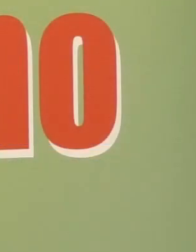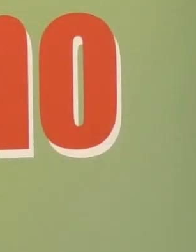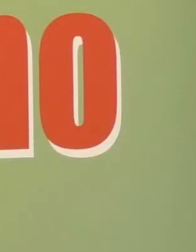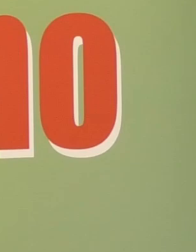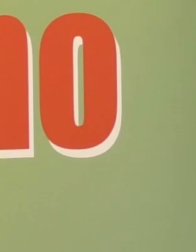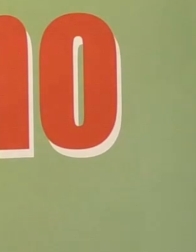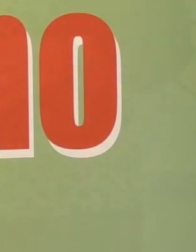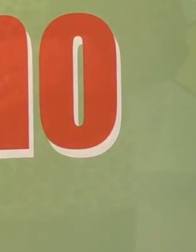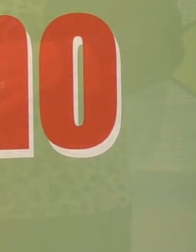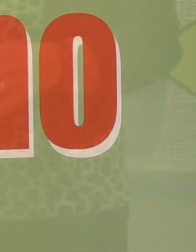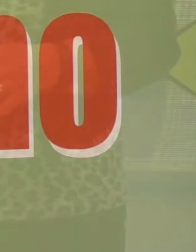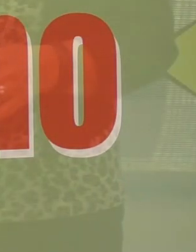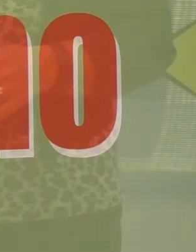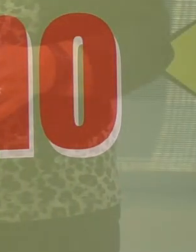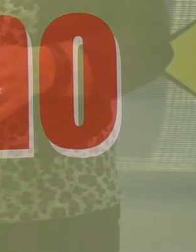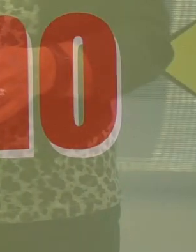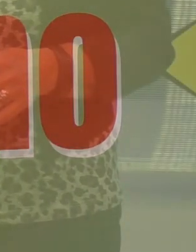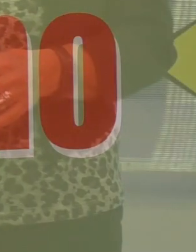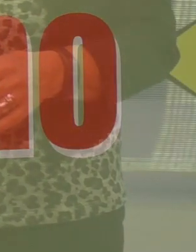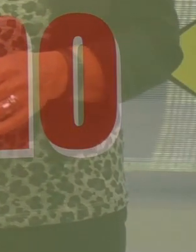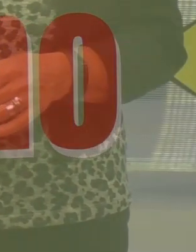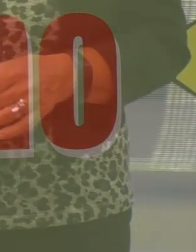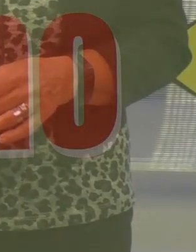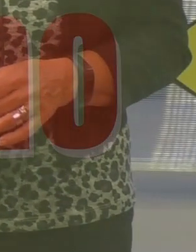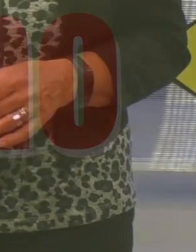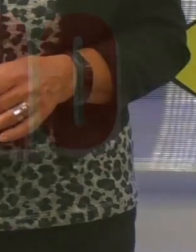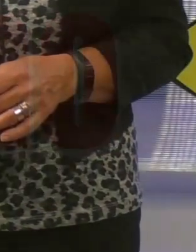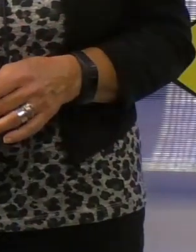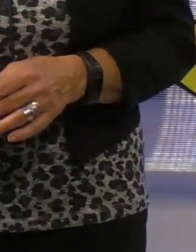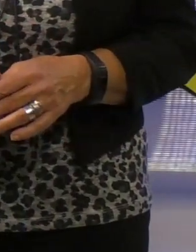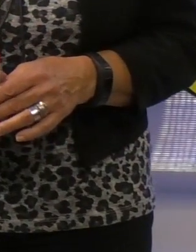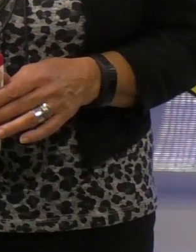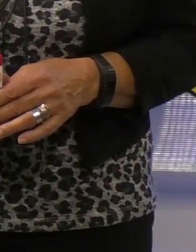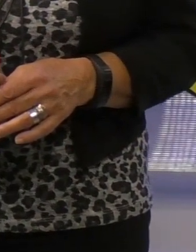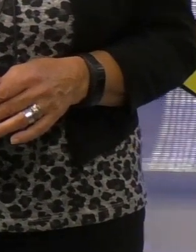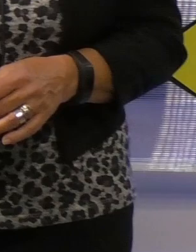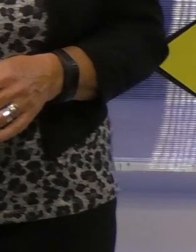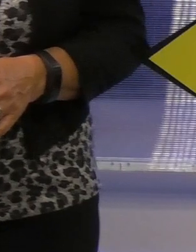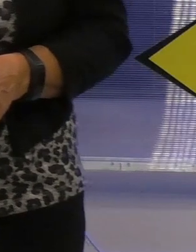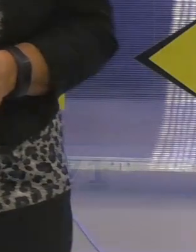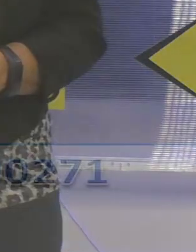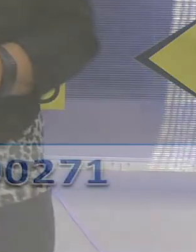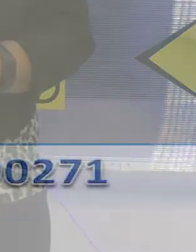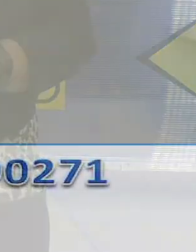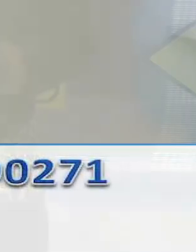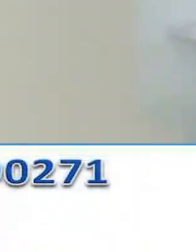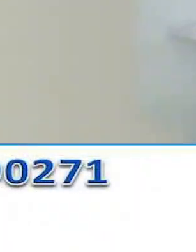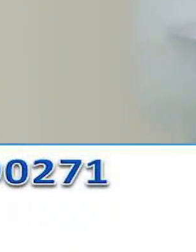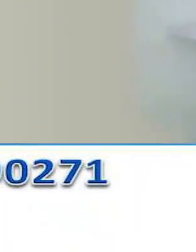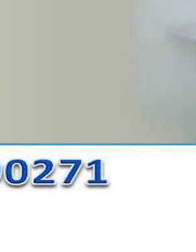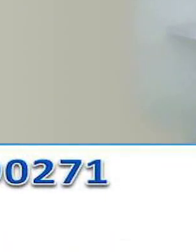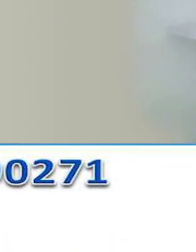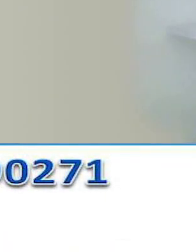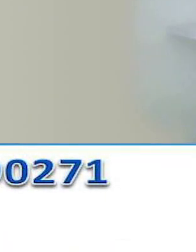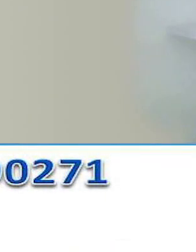prontaš. Danas smo zaslužili, odnosno ste zaslužili dva odlična proizvoda. Super. I